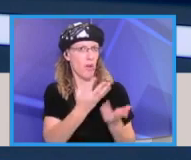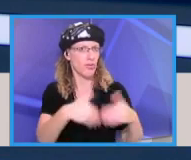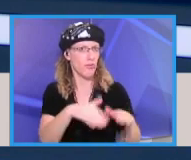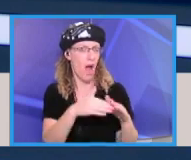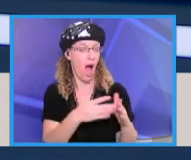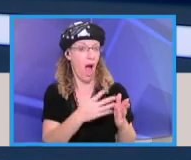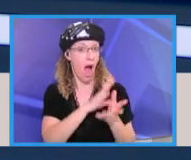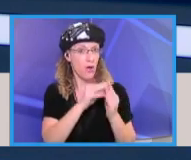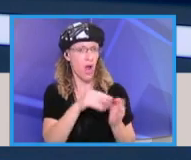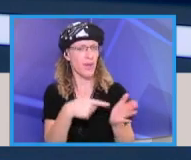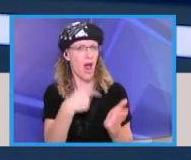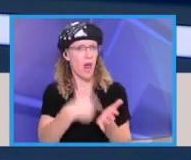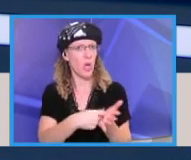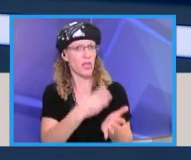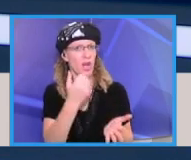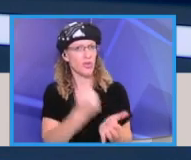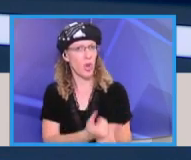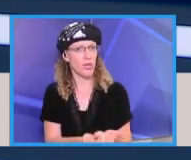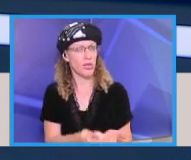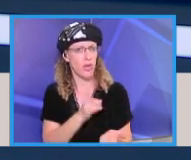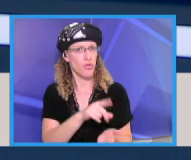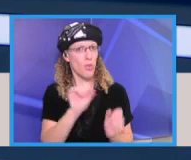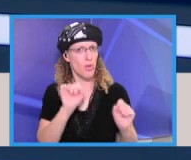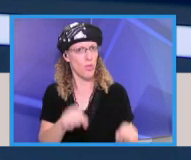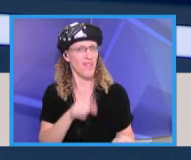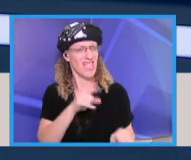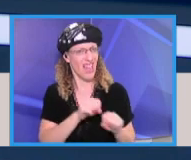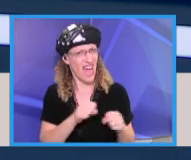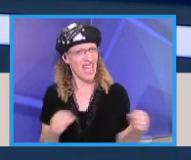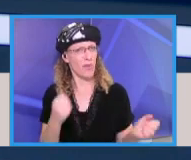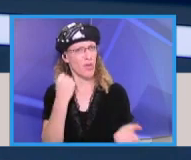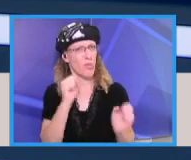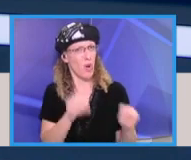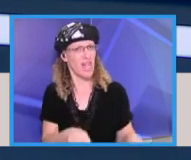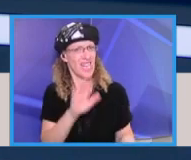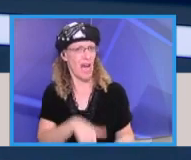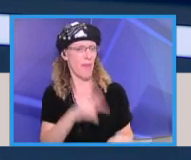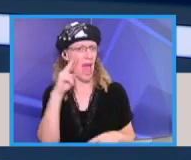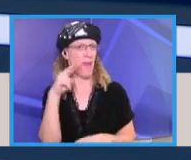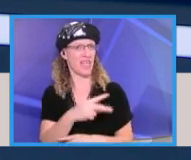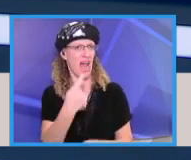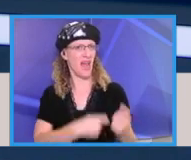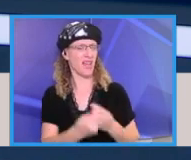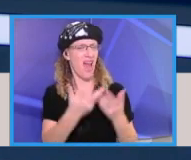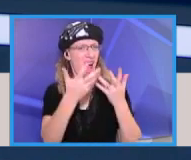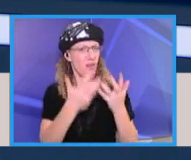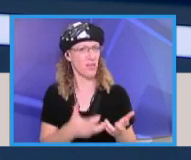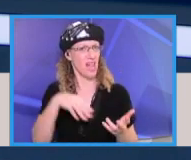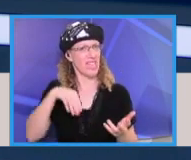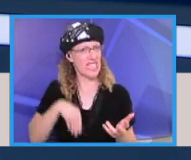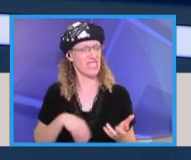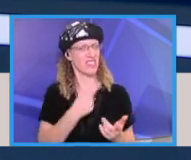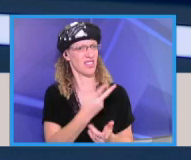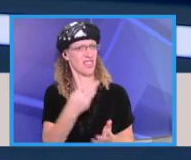וכל זה בגלל עלויות הכשרות. יש פה מונופול, וגם צריך לפרק את המונופול הזה גם מההיבט הכלכלי, שהכבדת הכיס על